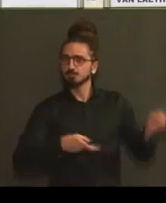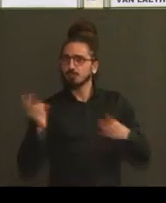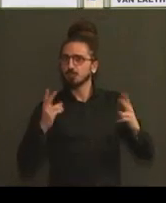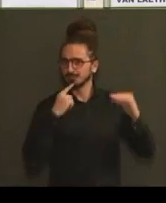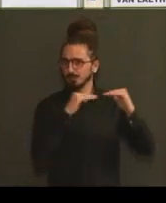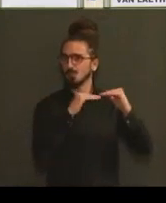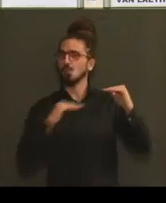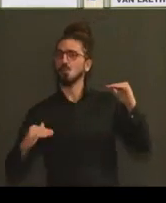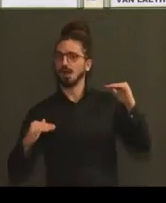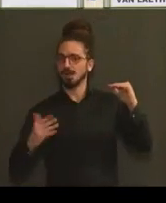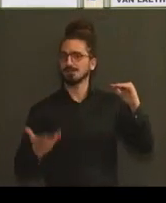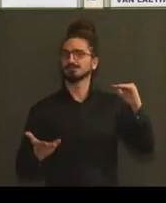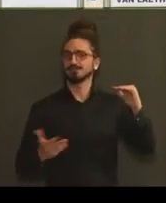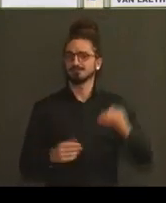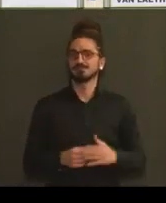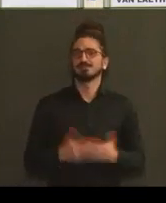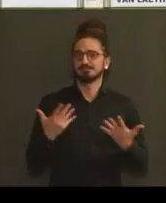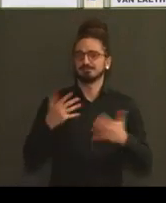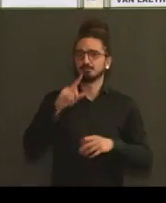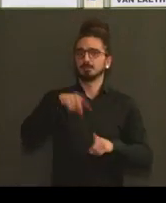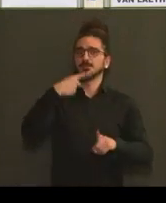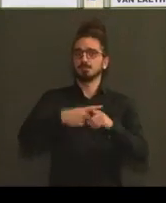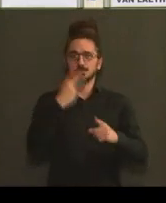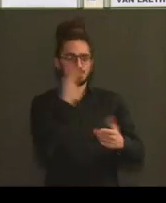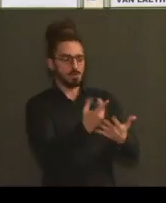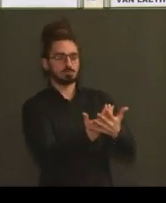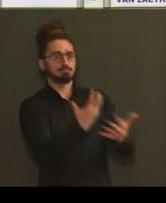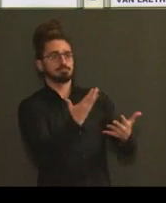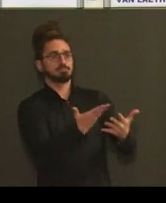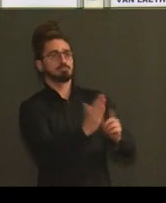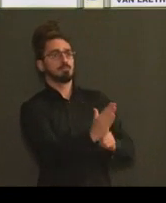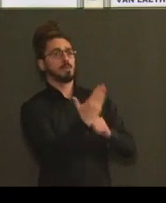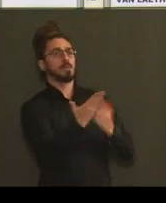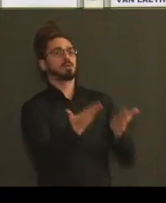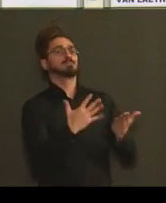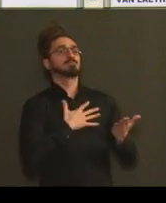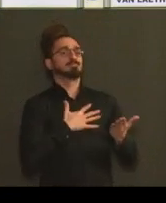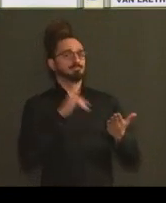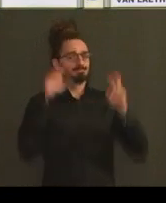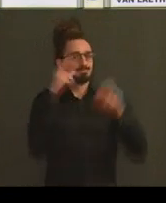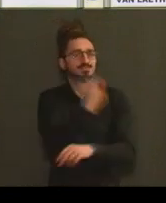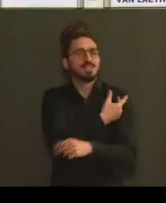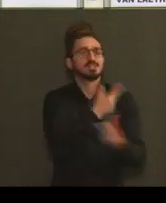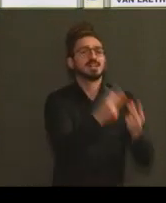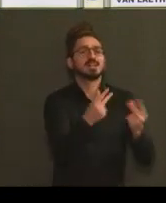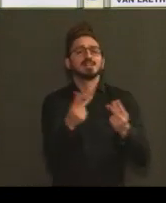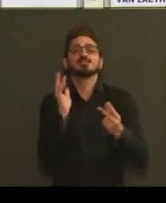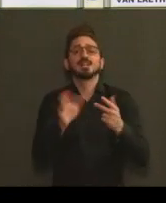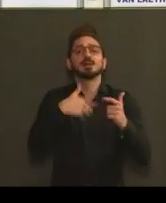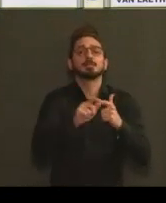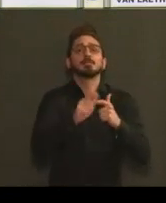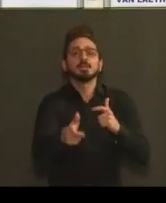signe montrant l'impact de la vaccination dans les maisons de repos qui ont été les premières couvertes à partir de début